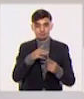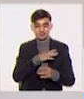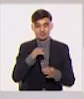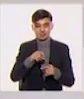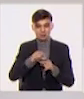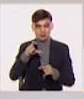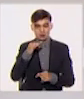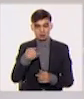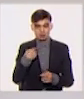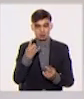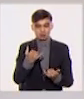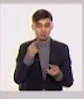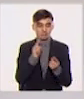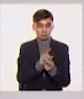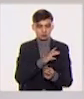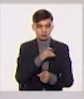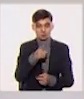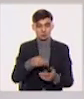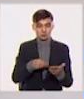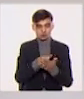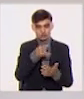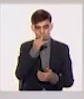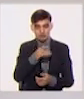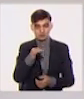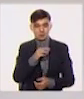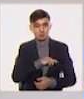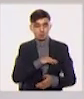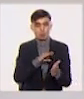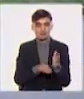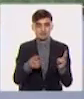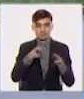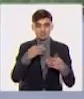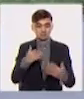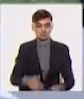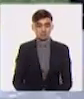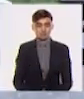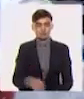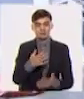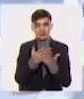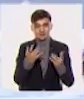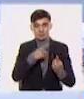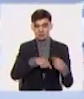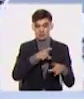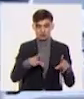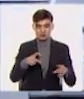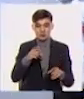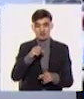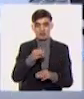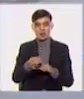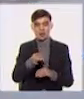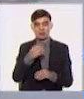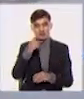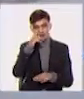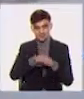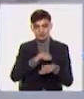ғана кездесіп сөйлестім. Төлейтін жағдайы болмаған соң амалсыз жұмыссыз қалды. Түрлі саладағы кәсіпкерлер аудан әкімдігінен бастап өзге